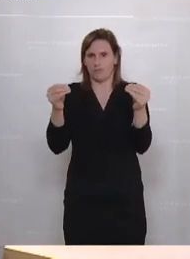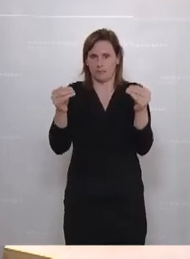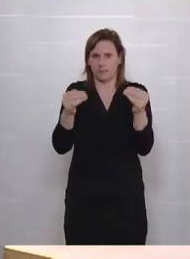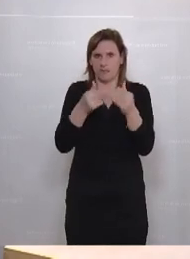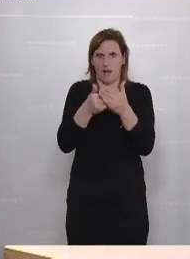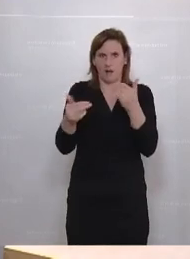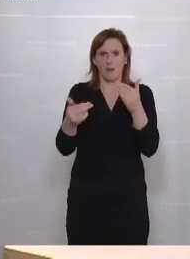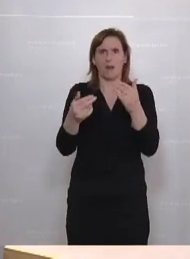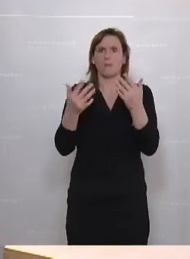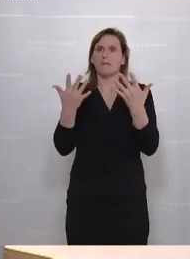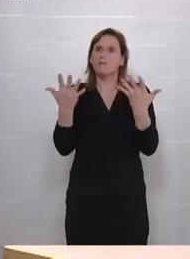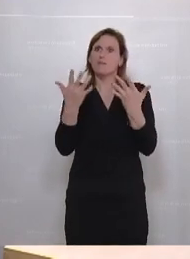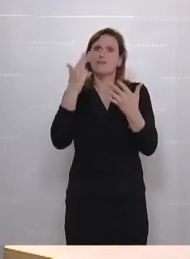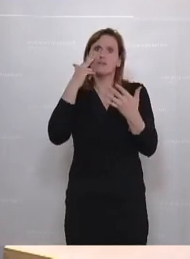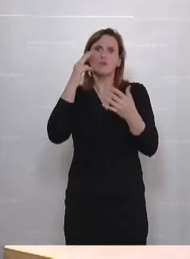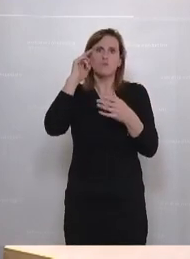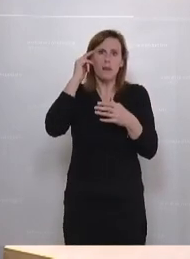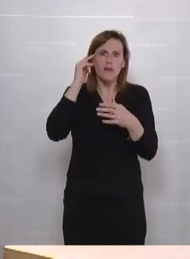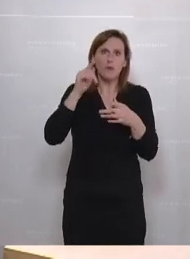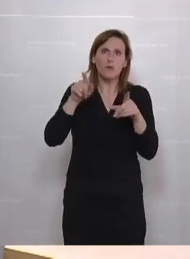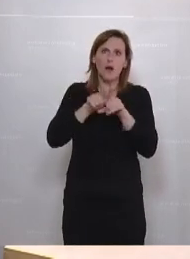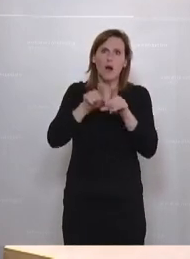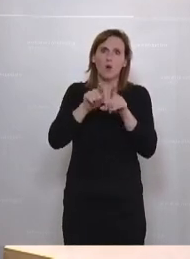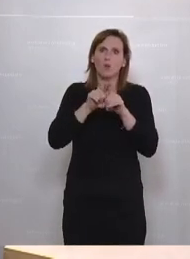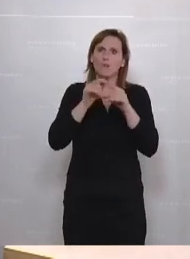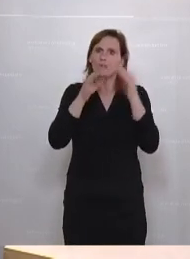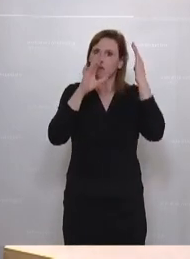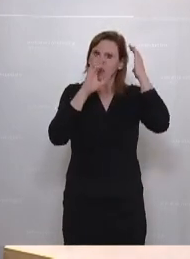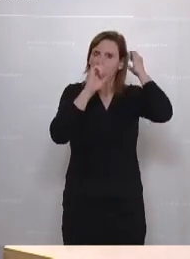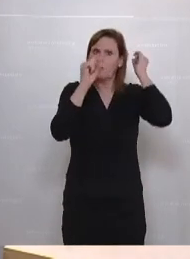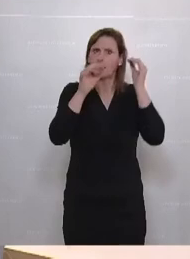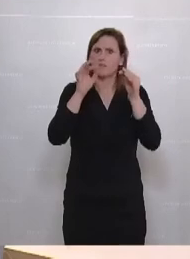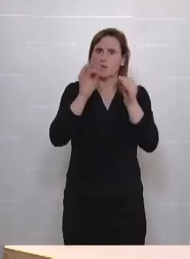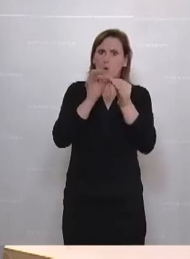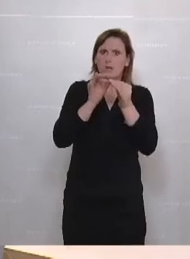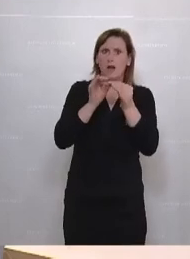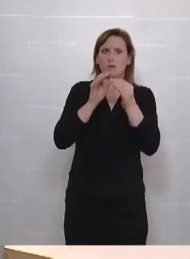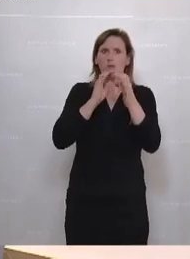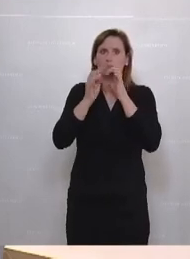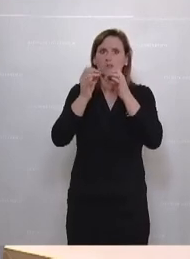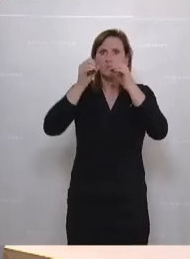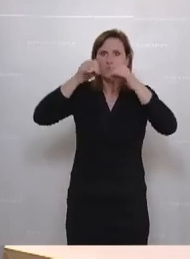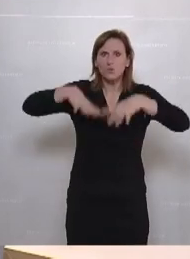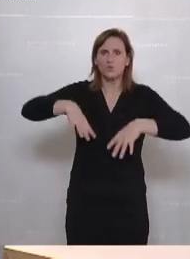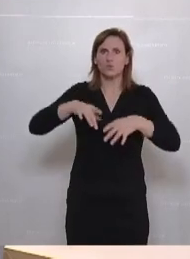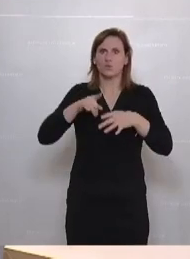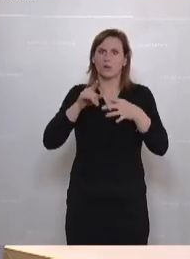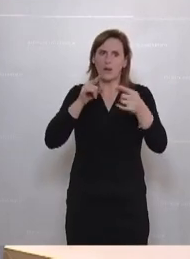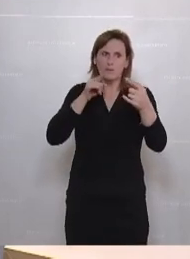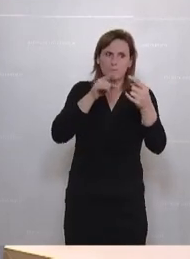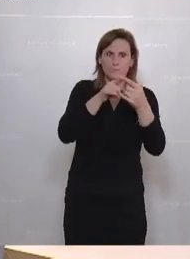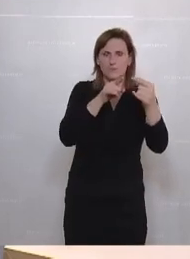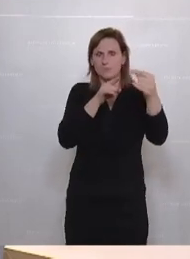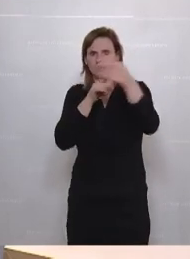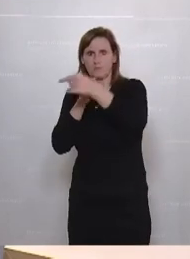Aber welche Überlegungen gibt es denn, dass man auch diplomatische Kontakte und eine Kommunikationsstruktur mit diesen direkt aufnimmt?